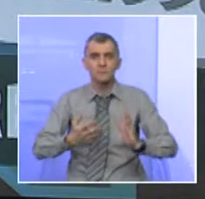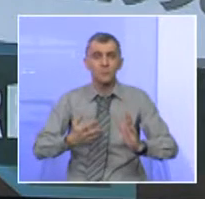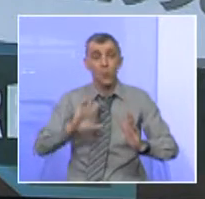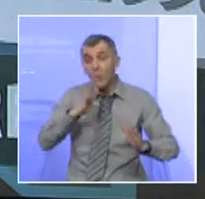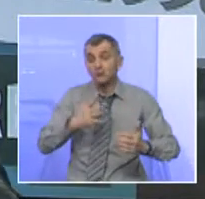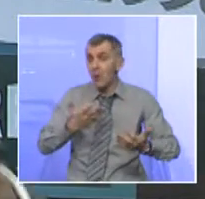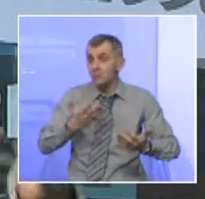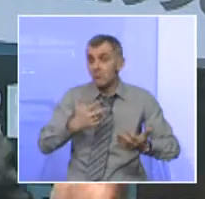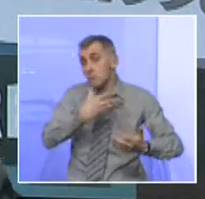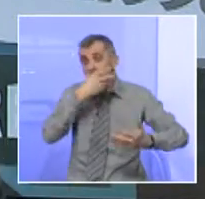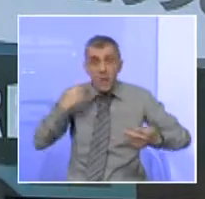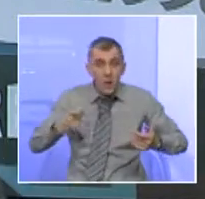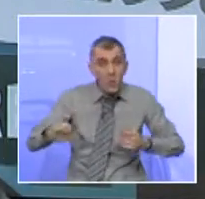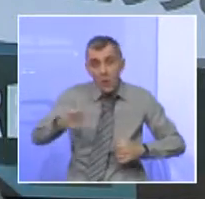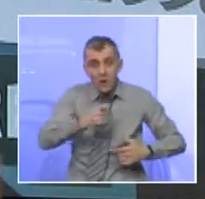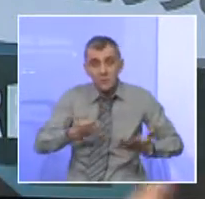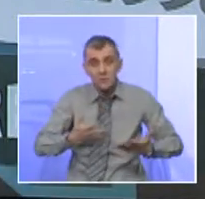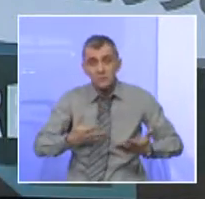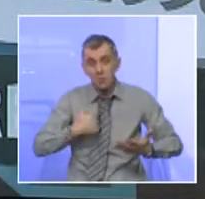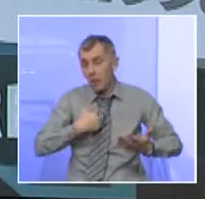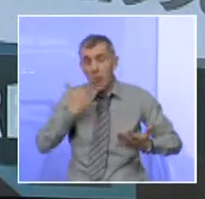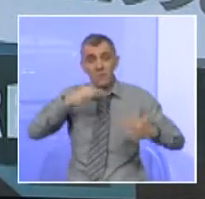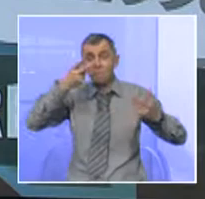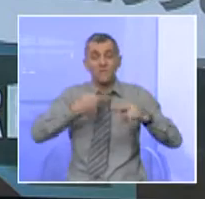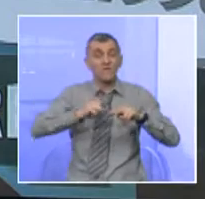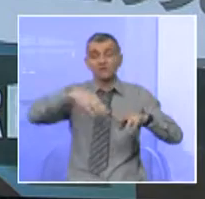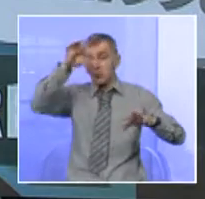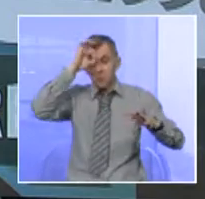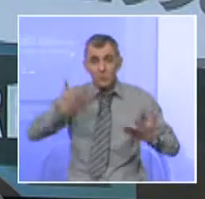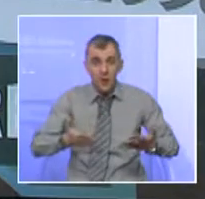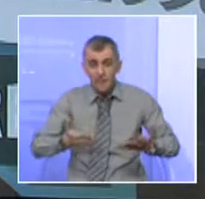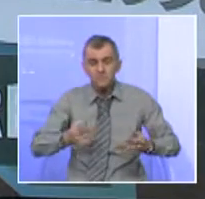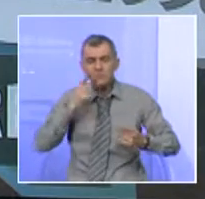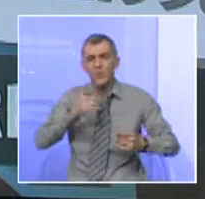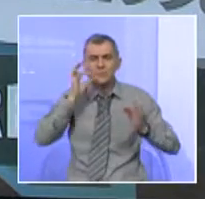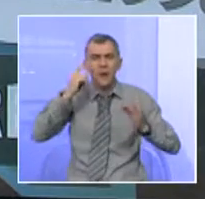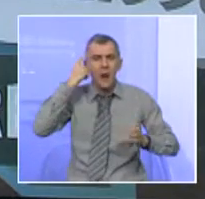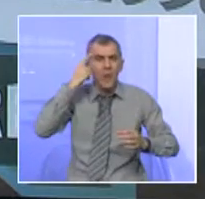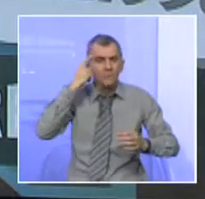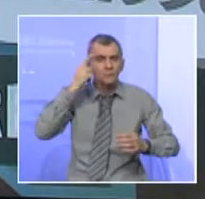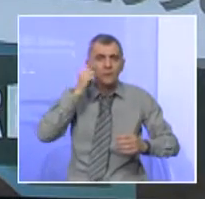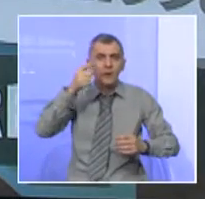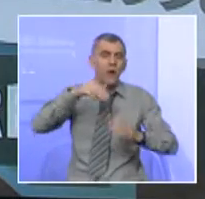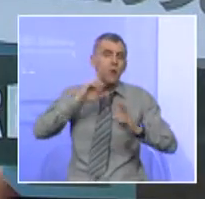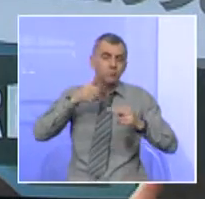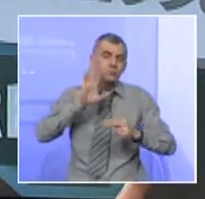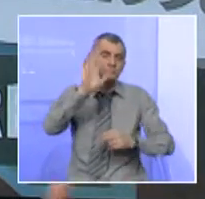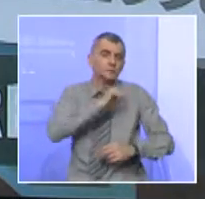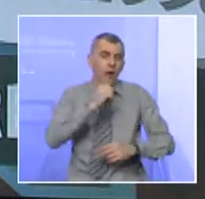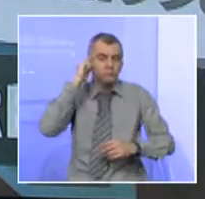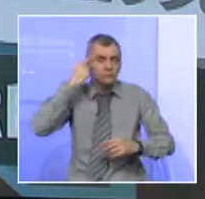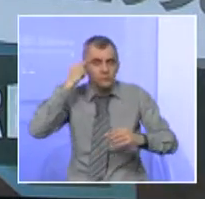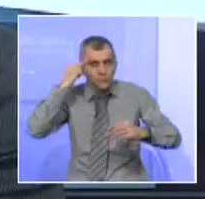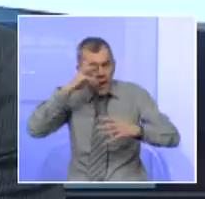tajne organizacije, pa poluvojne, nemam više pojma. To sad u svakoj glavi može da proizvede čitav naravno, jedan...